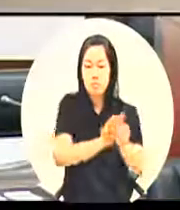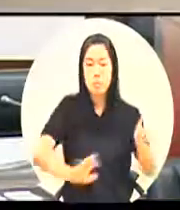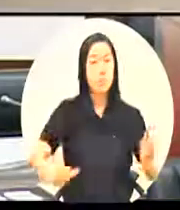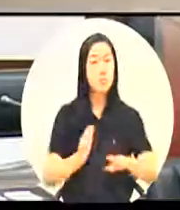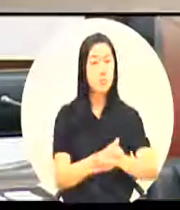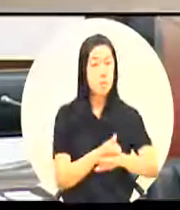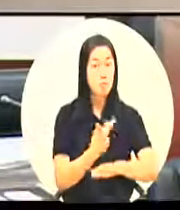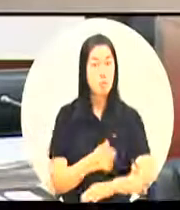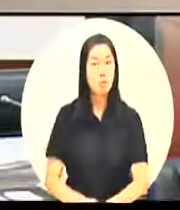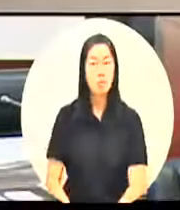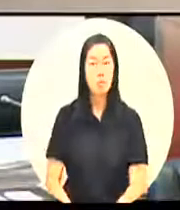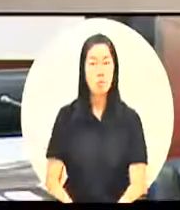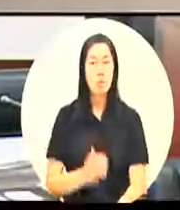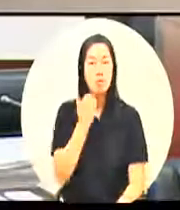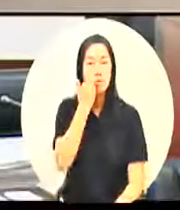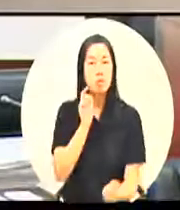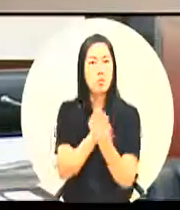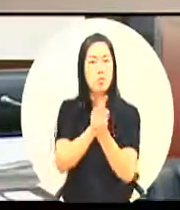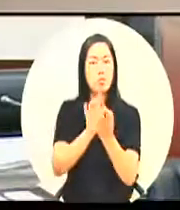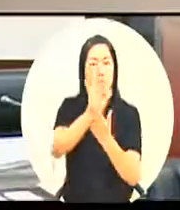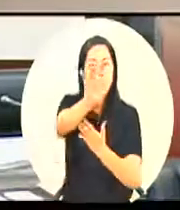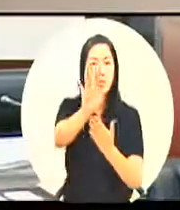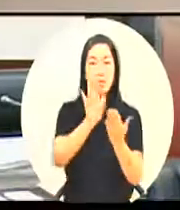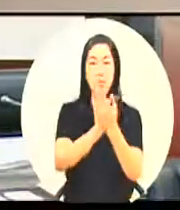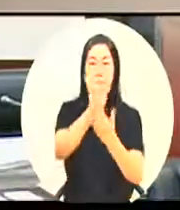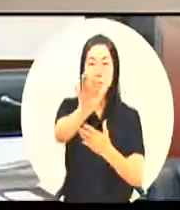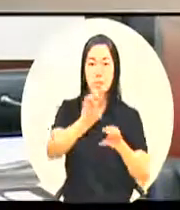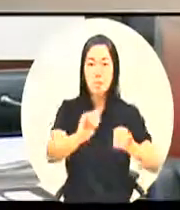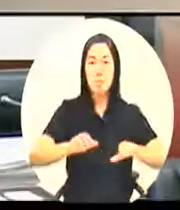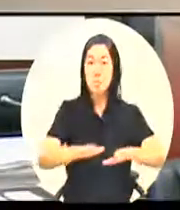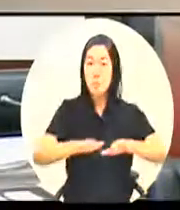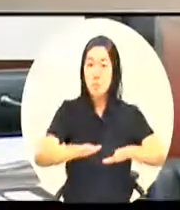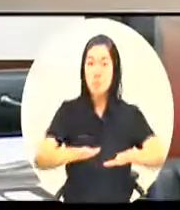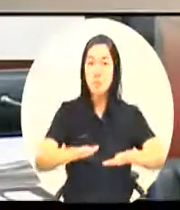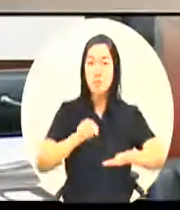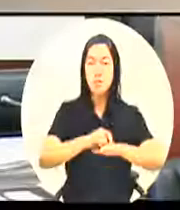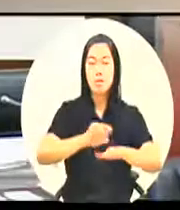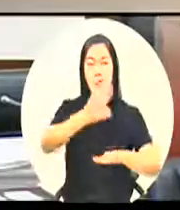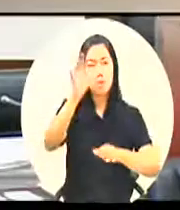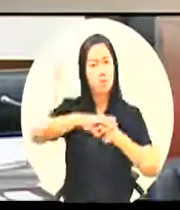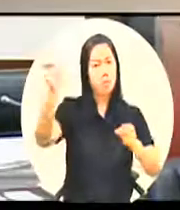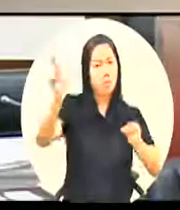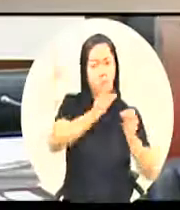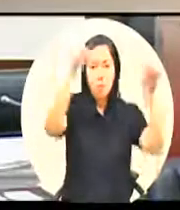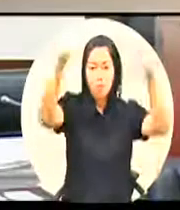你以后地动啊是大雨，什么来？其他的那个什么天灾地变，